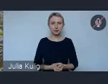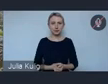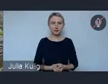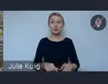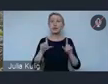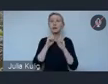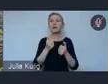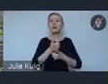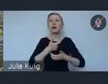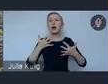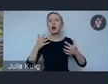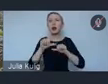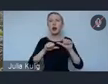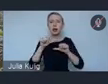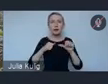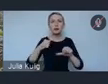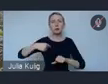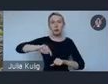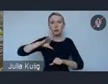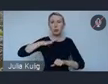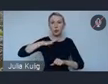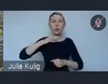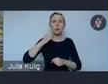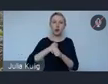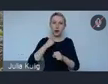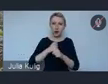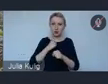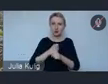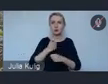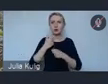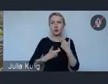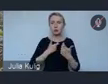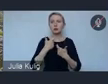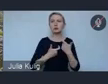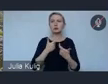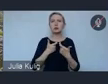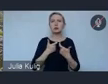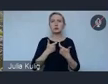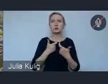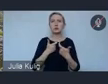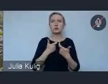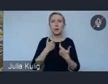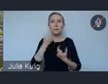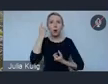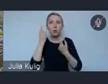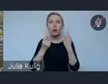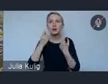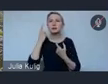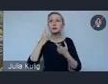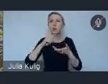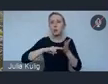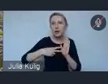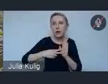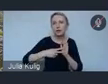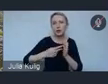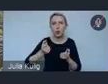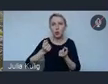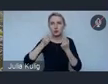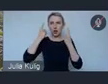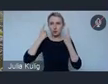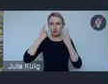wielu wielu lat myśmy w tym obszarze pracowali budowaliśmy pomysły strategię koncepcję tego